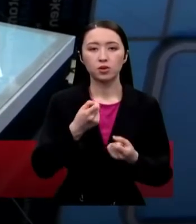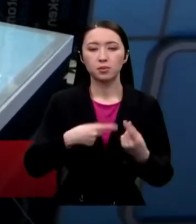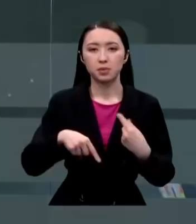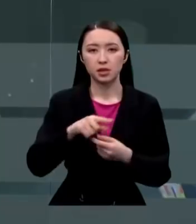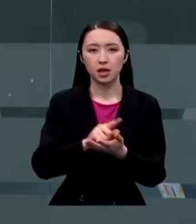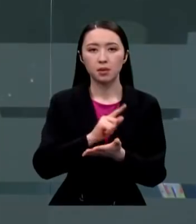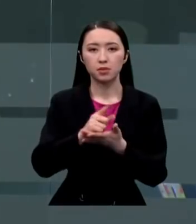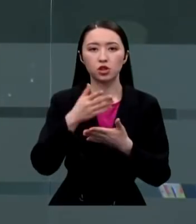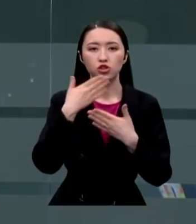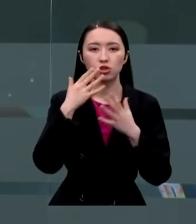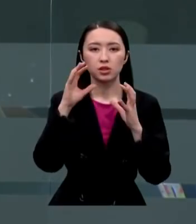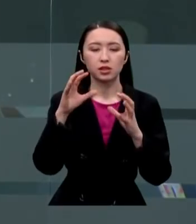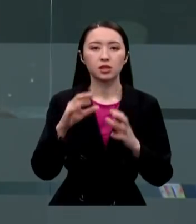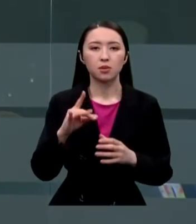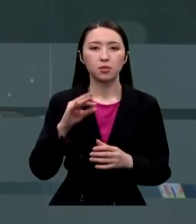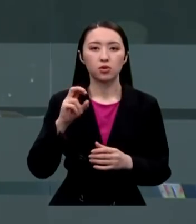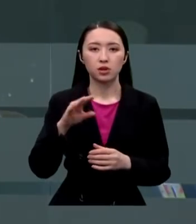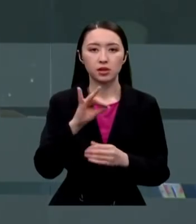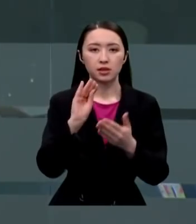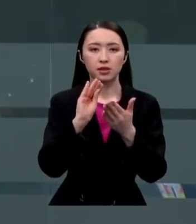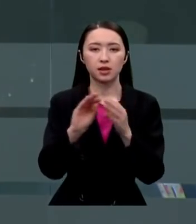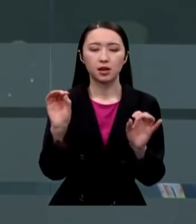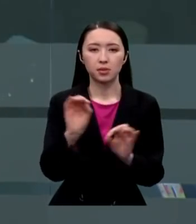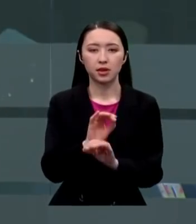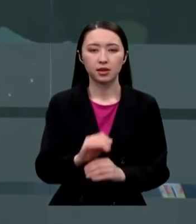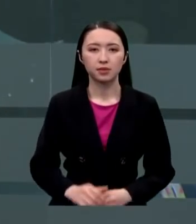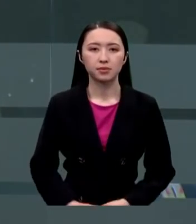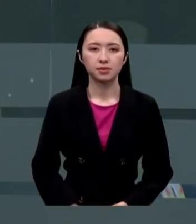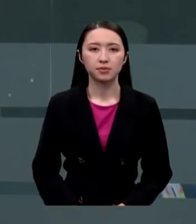обязательно читайте законопроекты и вносите свои комментарии. Ну и